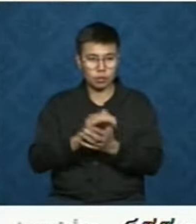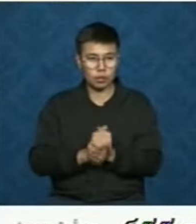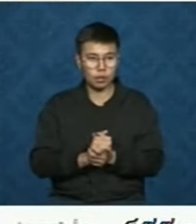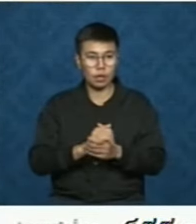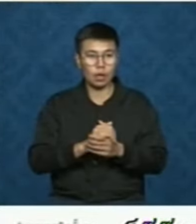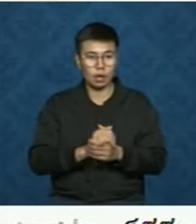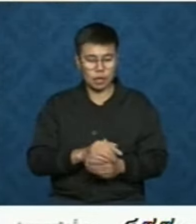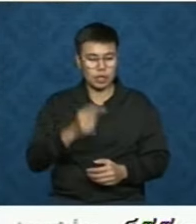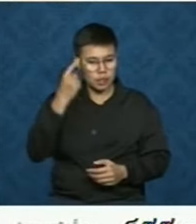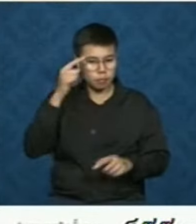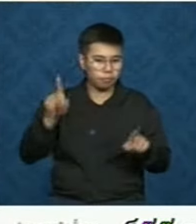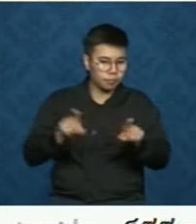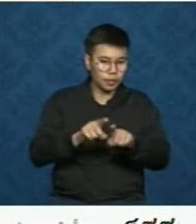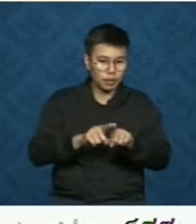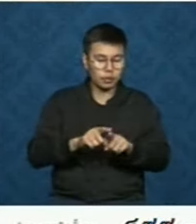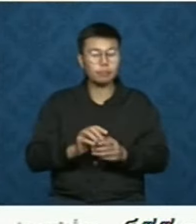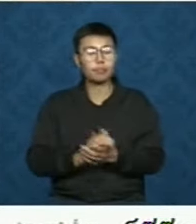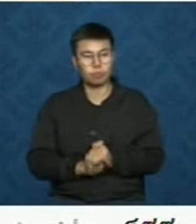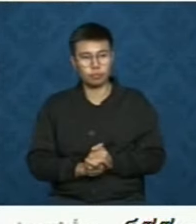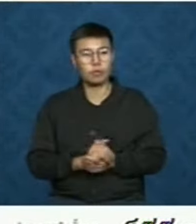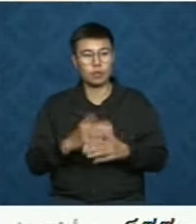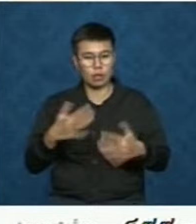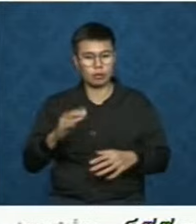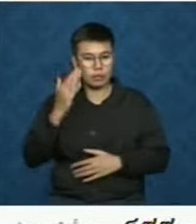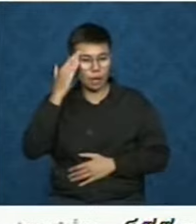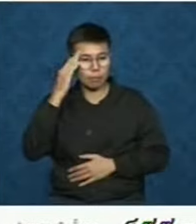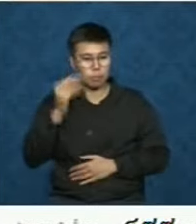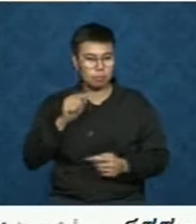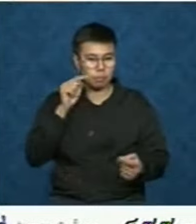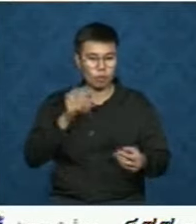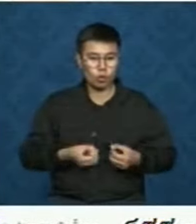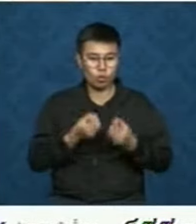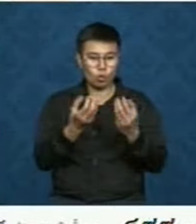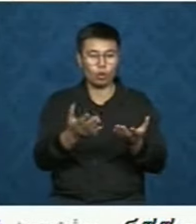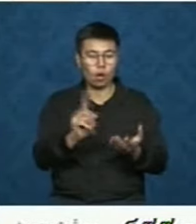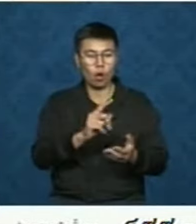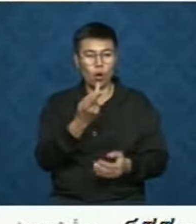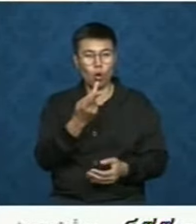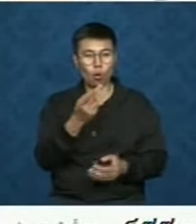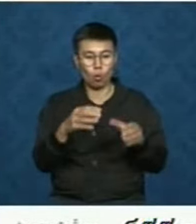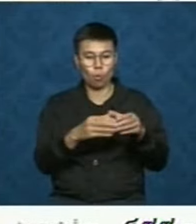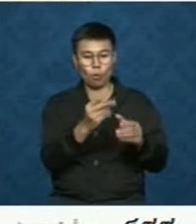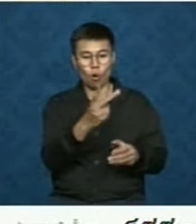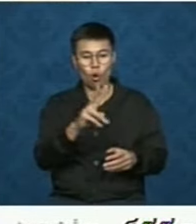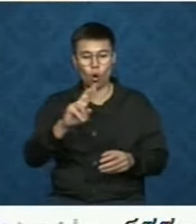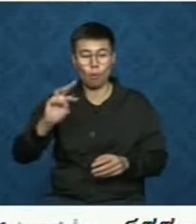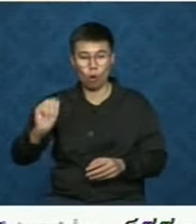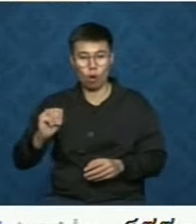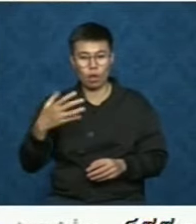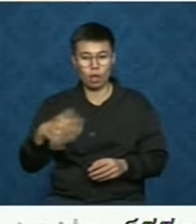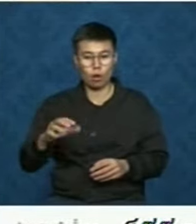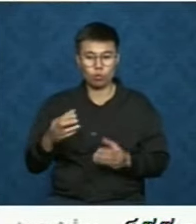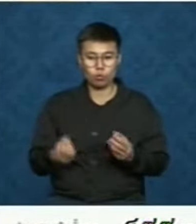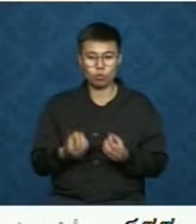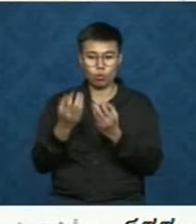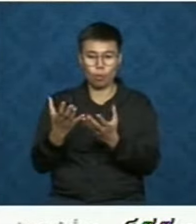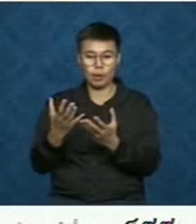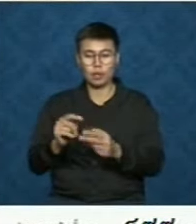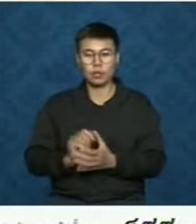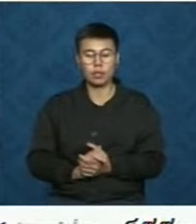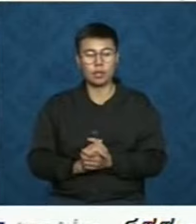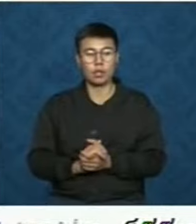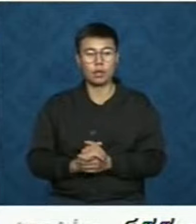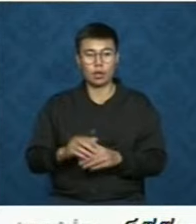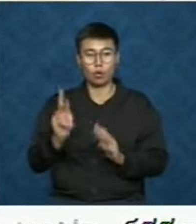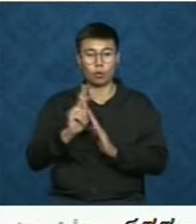แบบเดียวกันเลยครับทราบมาว่าท่านประธานก็ส่งไปที่ครมแล้วครมก็น่าจะส่งไปที่กฤษฎีกาแลเอาเข้าจริงๆแล้วเนี่ยนะ